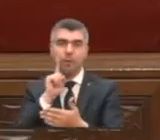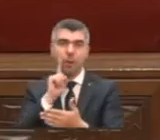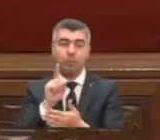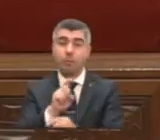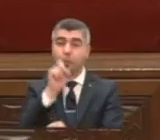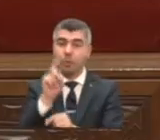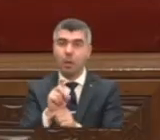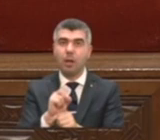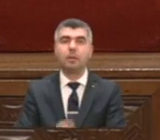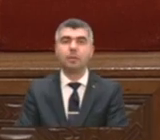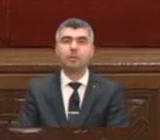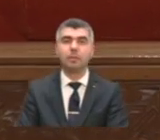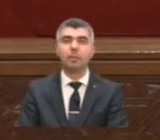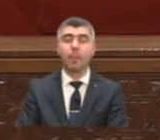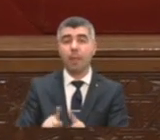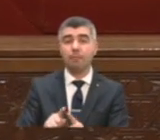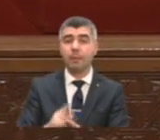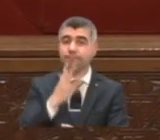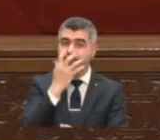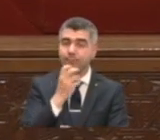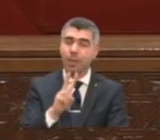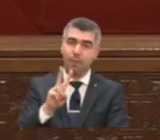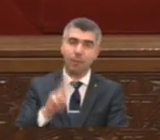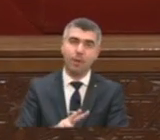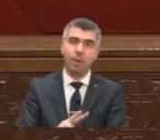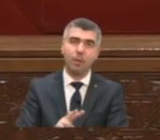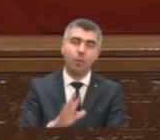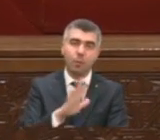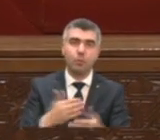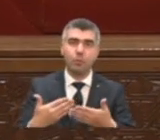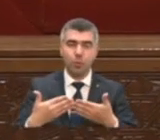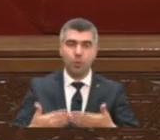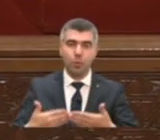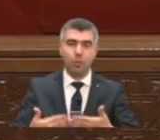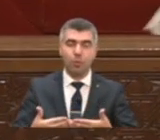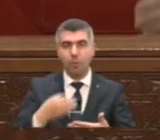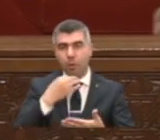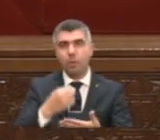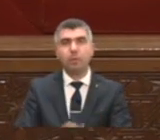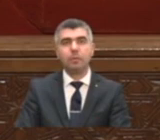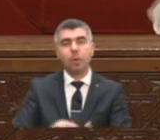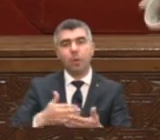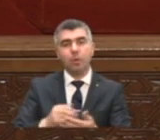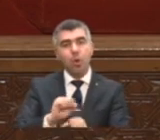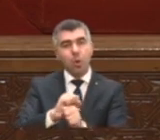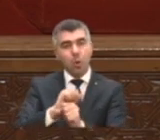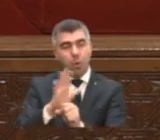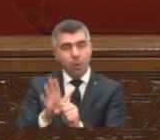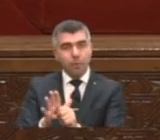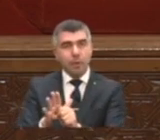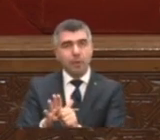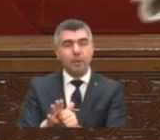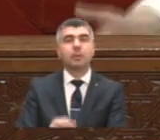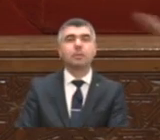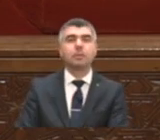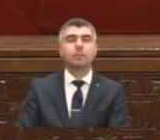السؤال اللي هو مع الأسف هذا الواقع المر اللي تنعيش اليوم، وراكمنا الأزمات، جات أزمة كوفيد مازال ما خرجنا